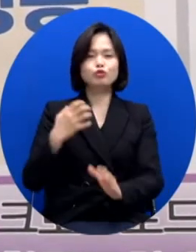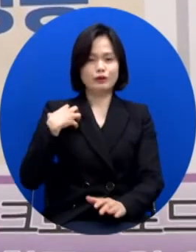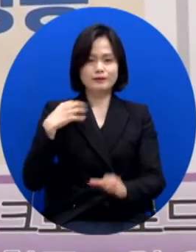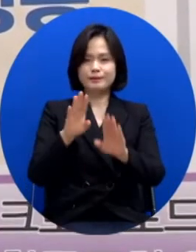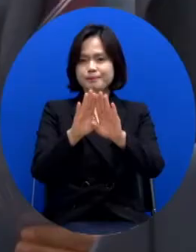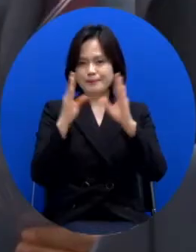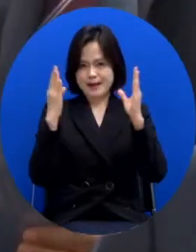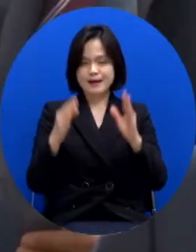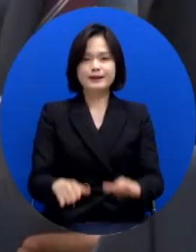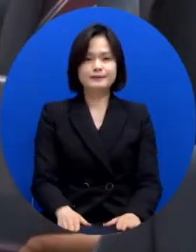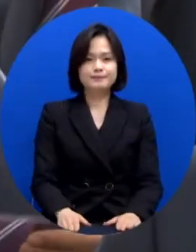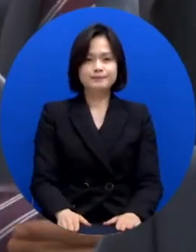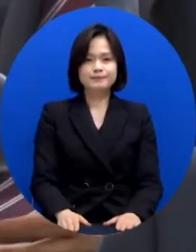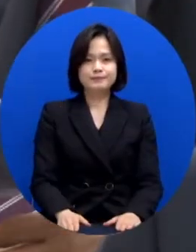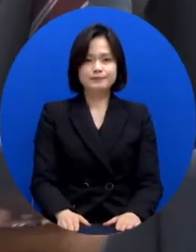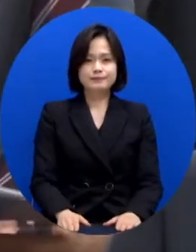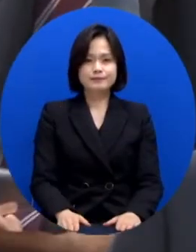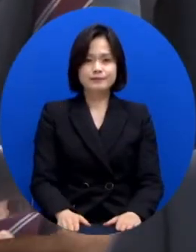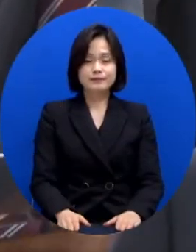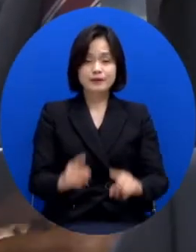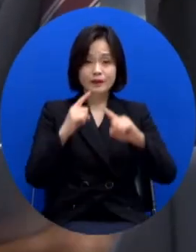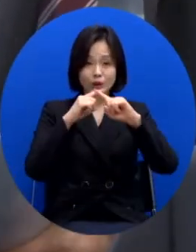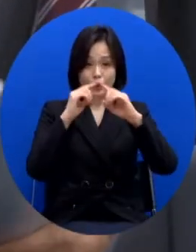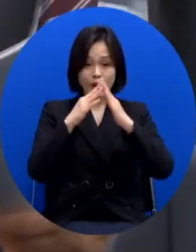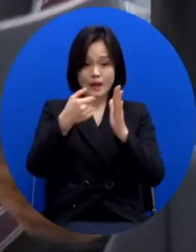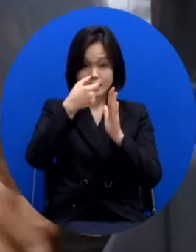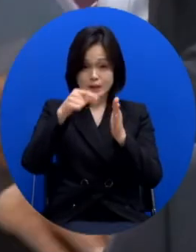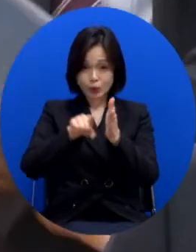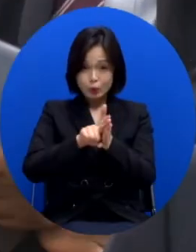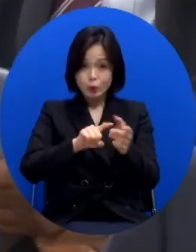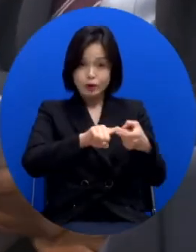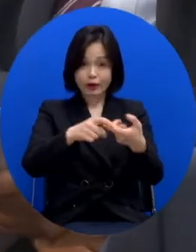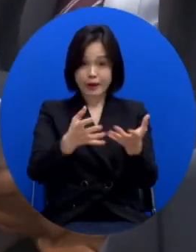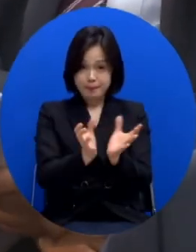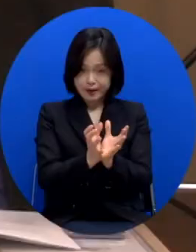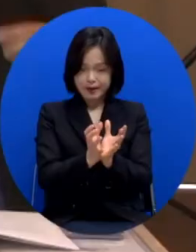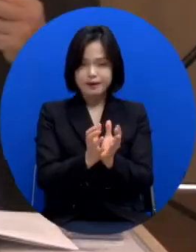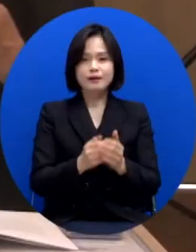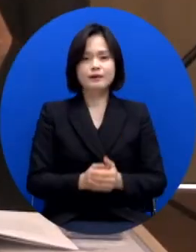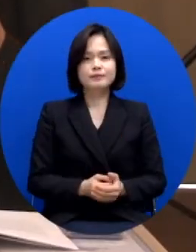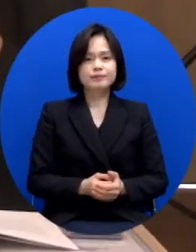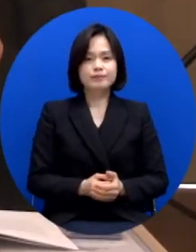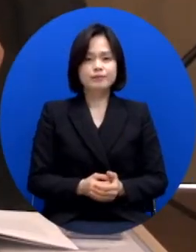와 미래목회포럼 빌리 그래함 전도 협회 등이 동참하고 있습니다